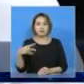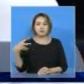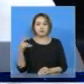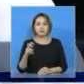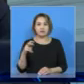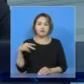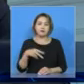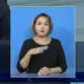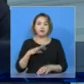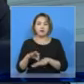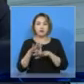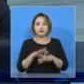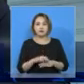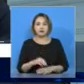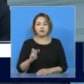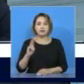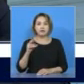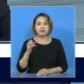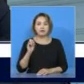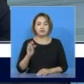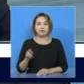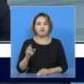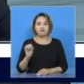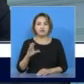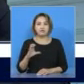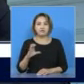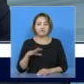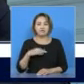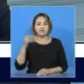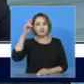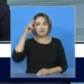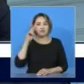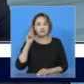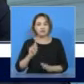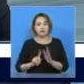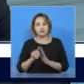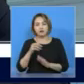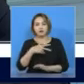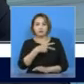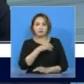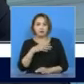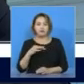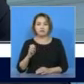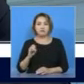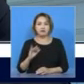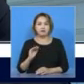дозасы әкелінді. Хаят Вакс деген вакцина, бұл Қытайдан шығарылған вакцина, Синофарм